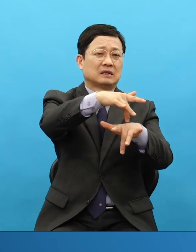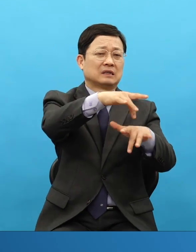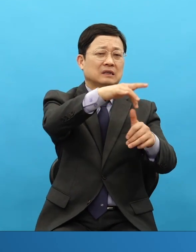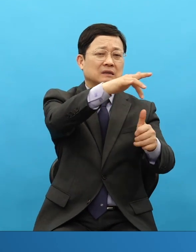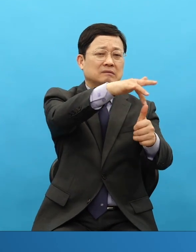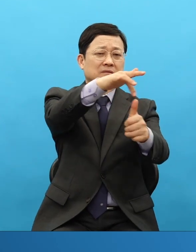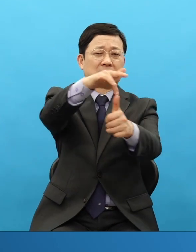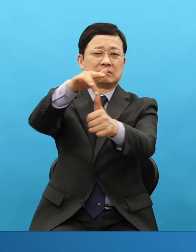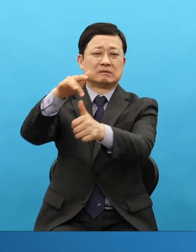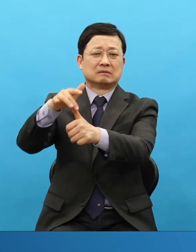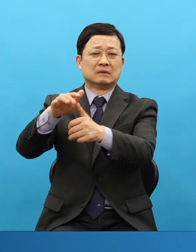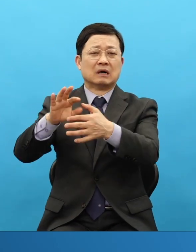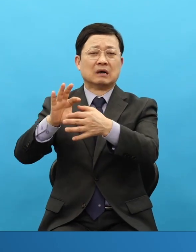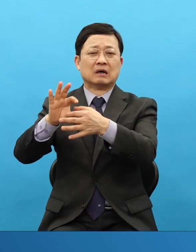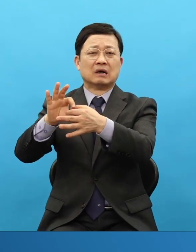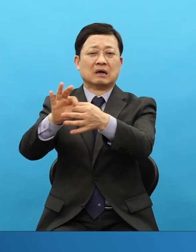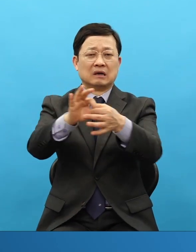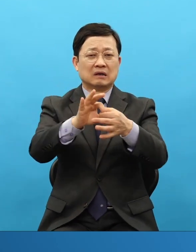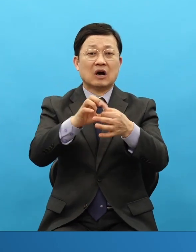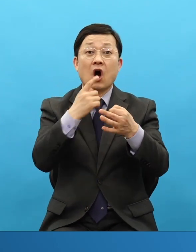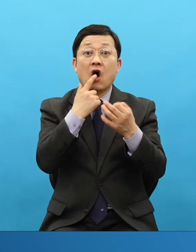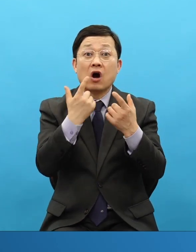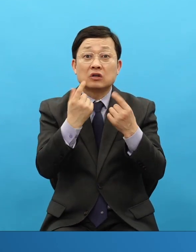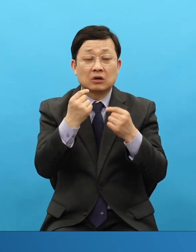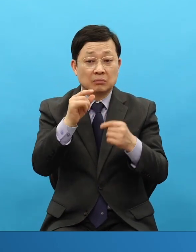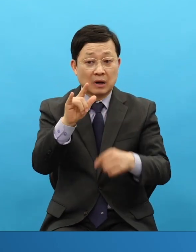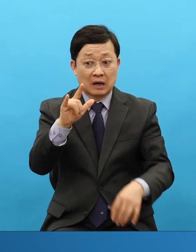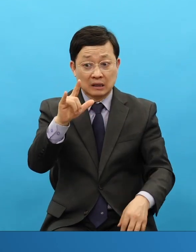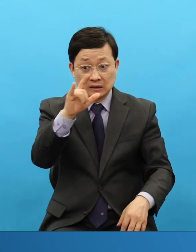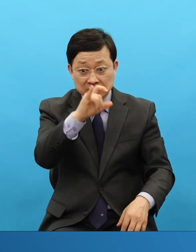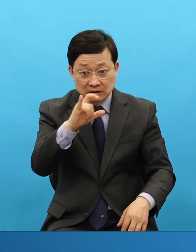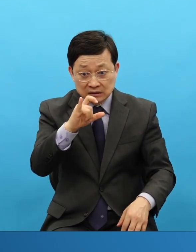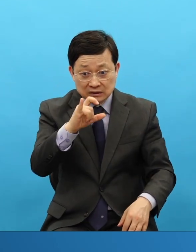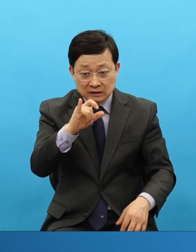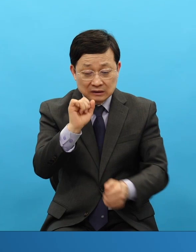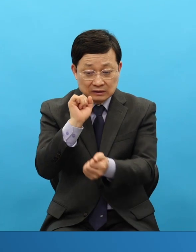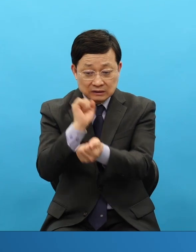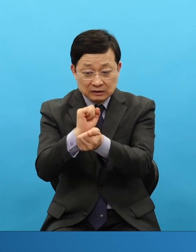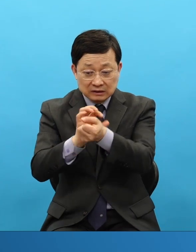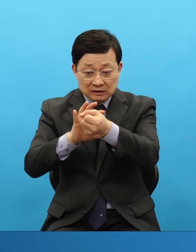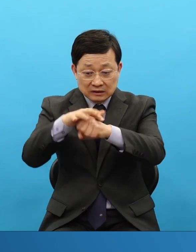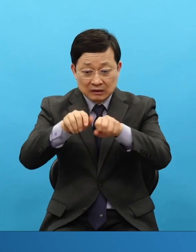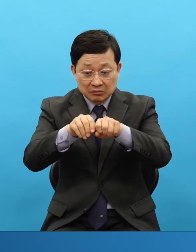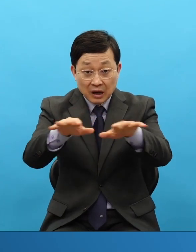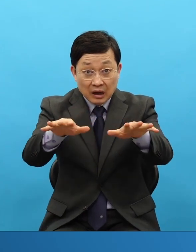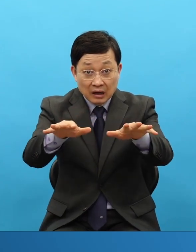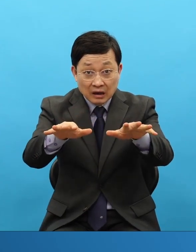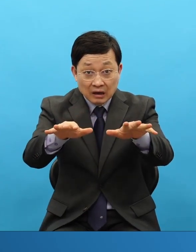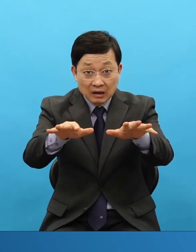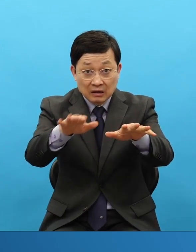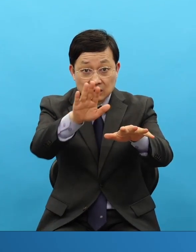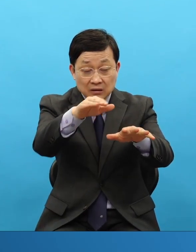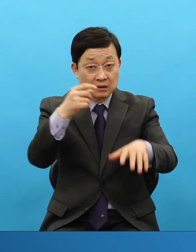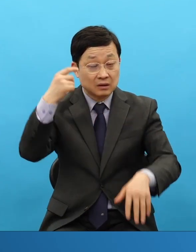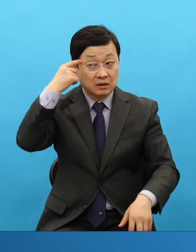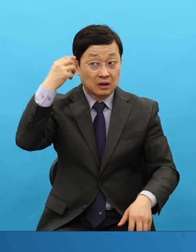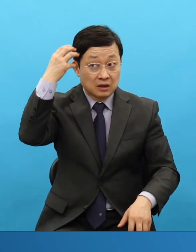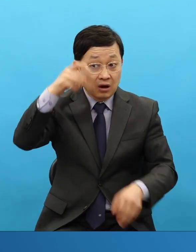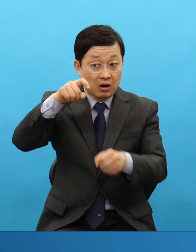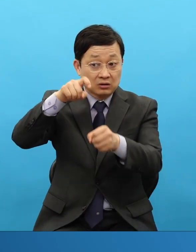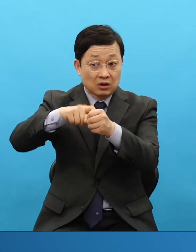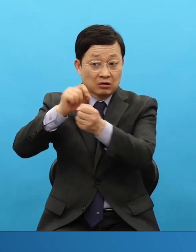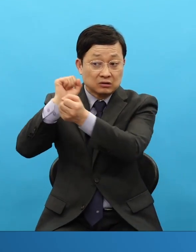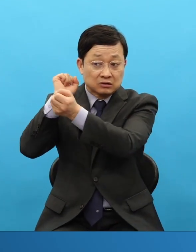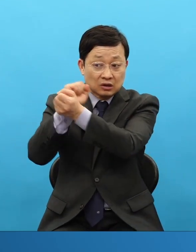is contracted and spreads throughout the world, the spiritual disease will spread throughout the world. 전염병은 사람을 통해서 오지만은 영적 전염병은